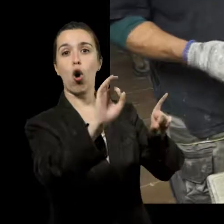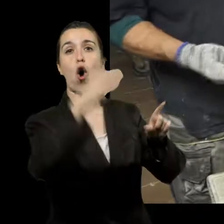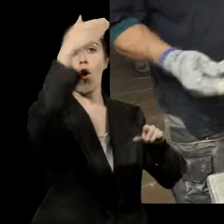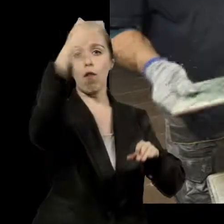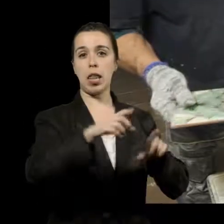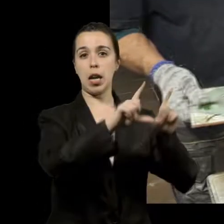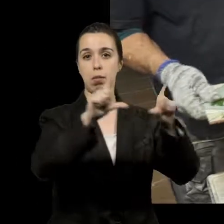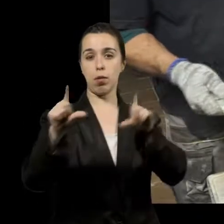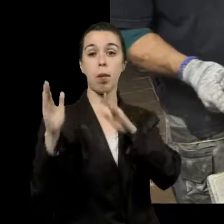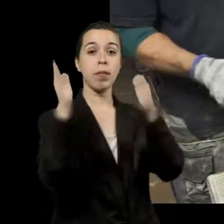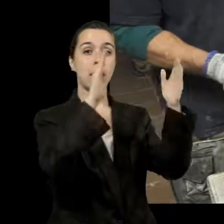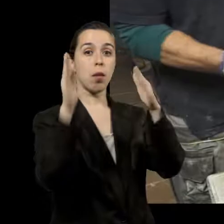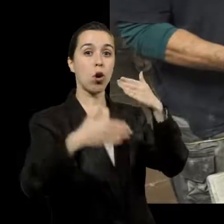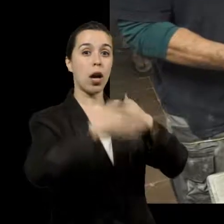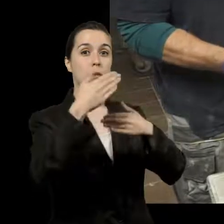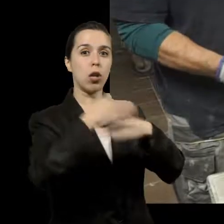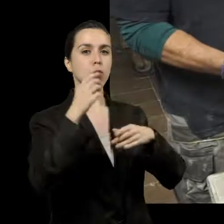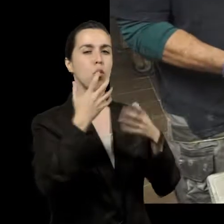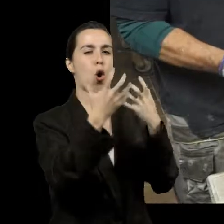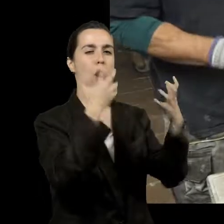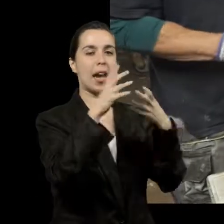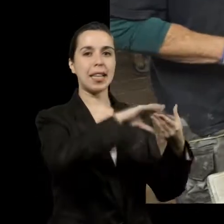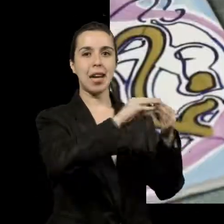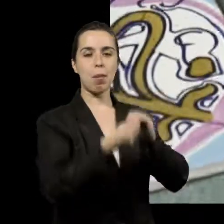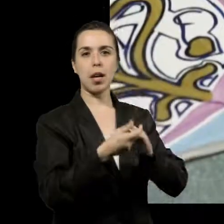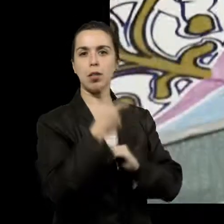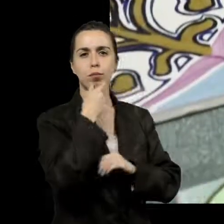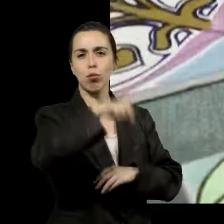façana. Durant el modernisme, va